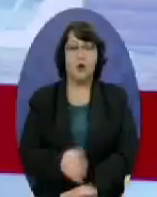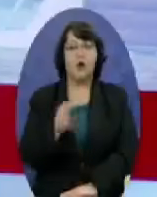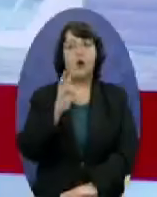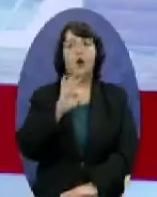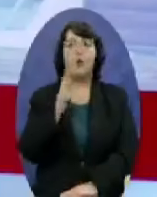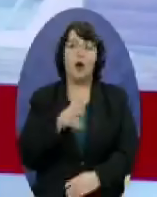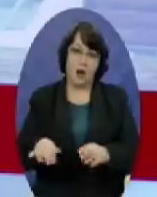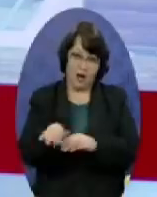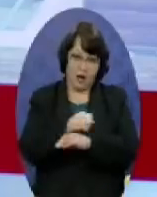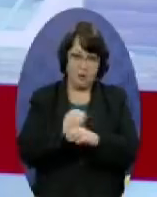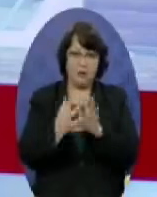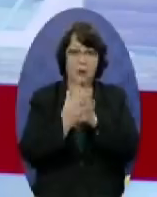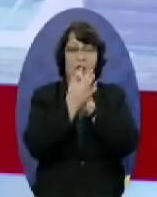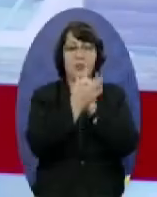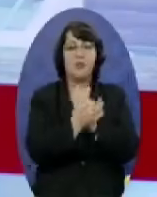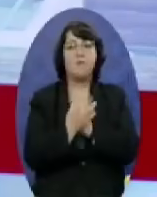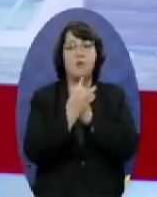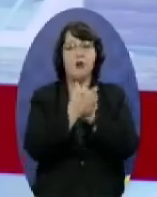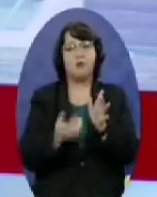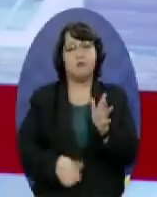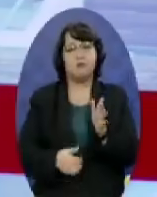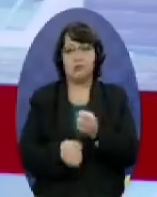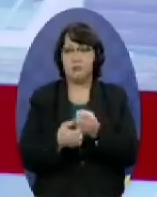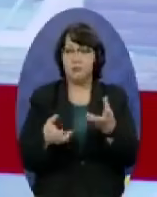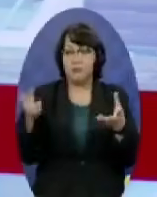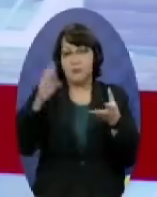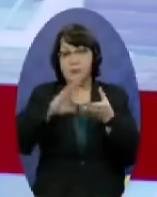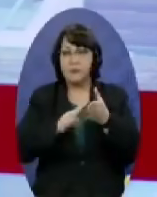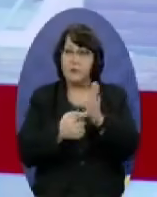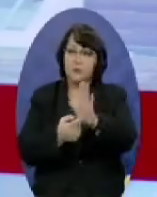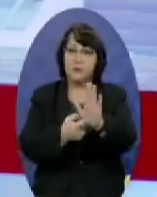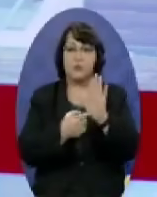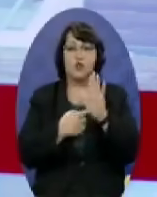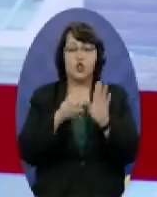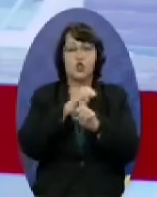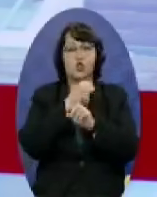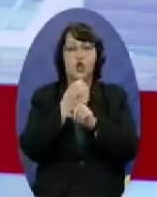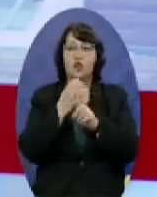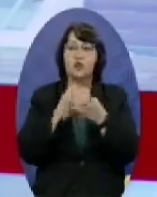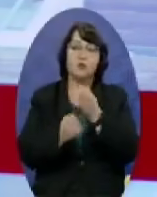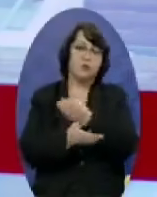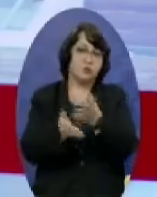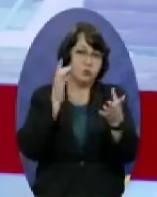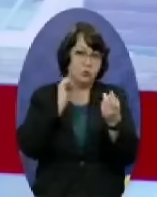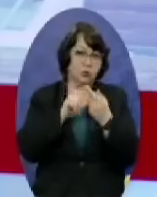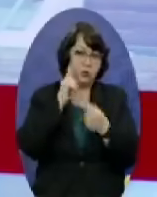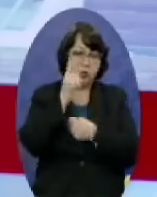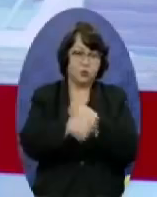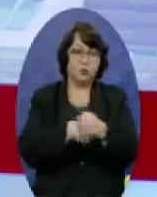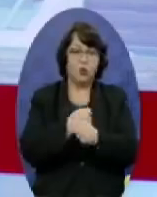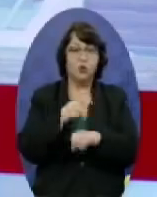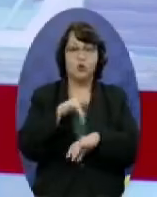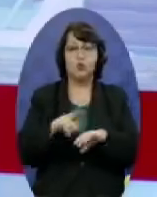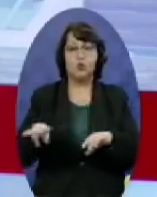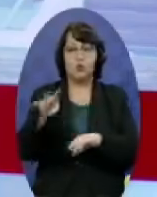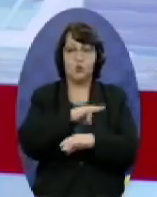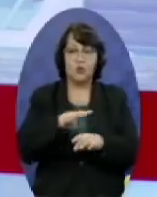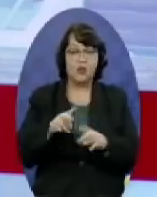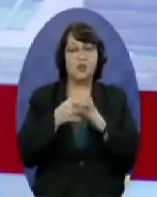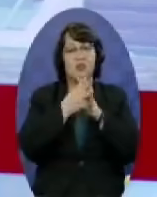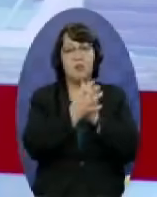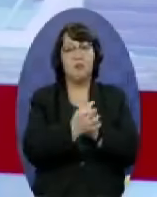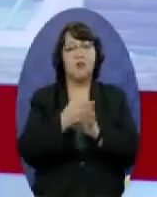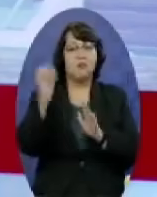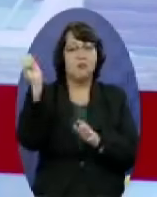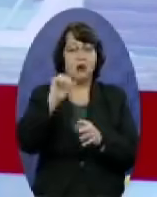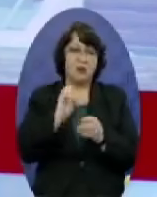Өрөнгө аймаг Тэмээний сүргийг өсгөн үржүүлэх, суртчлан таниулах, Тэмээний соёлыг дэлгэрүүлэх зорилгоор жилвэр Төвийн мөсөний Тэмээний баяр зохион байгуулдаг. Энэ